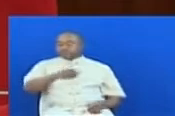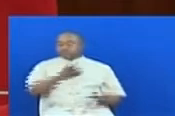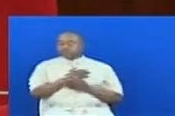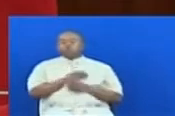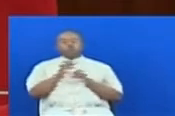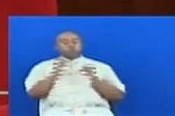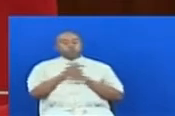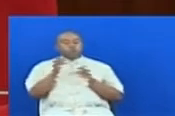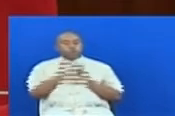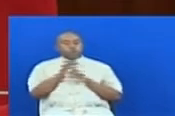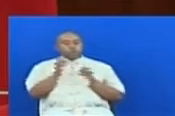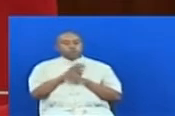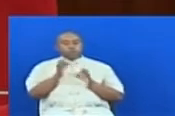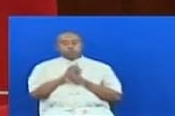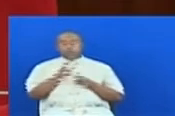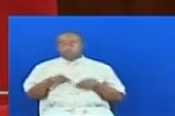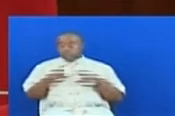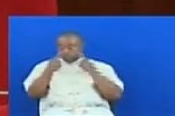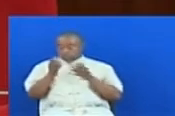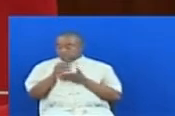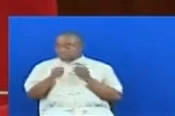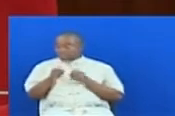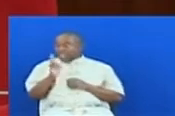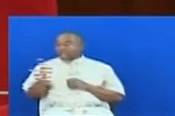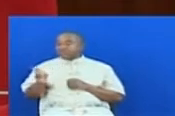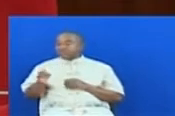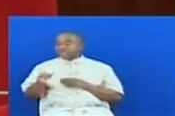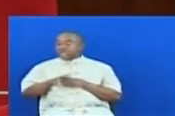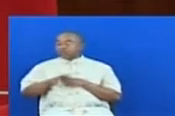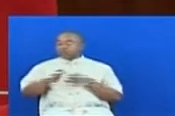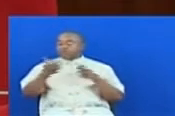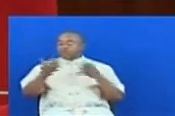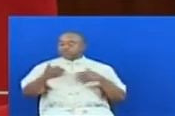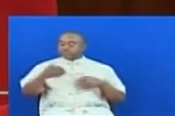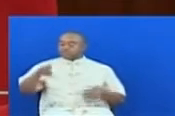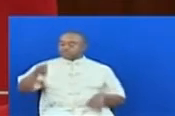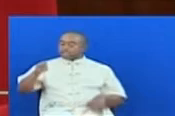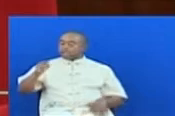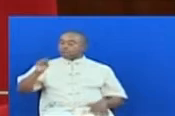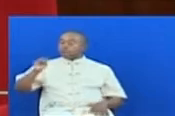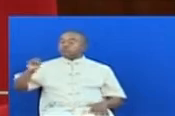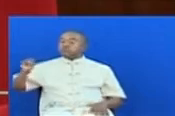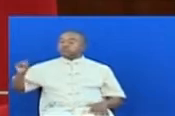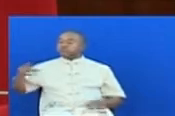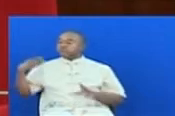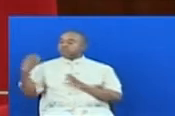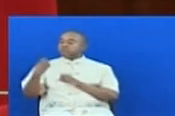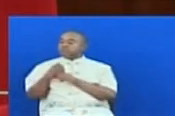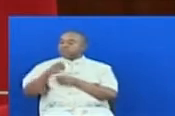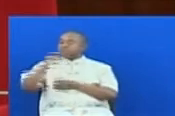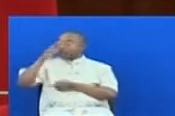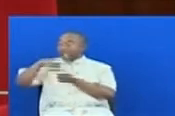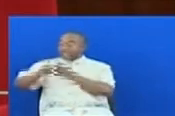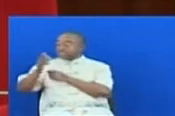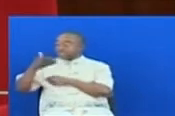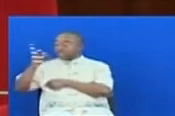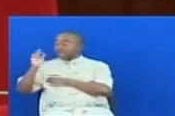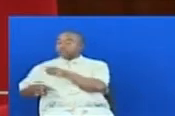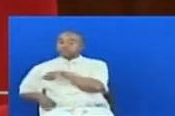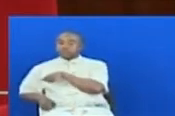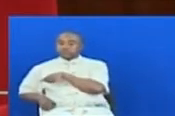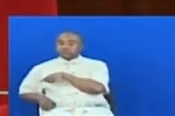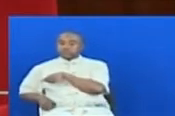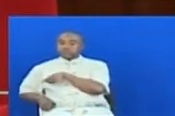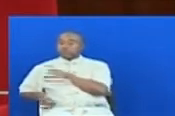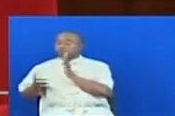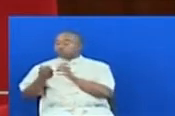Nimeona kwamba kuna halmashauri ambazo hazitumii zile mashine za POS, kwa hiyo mapato yanakuwa hayaendi serikalini. Ni kwa sababu